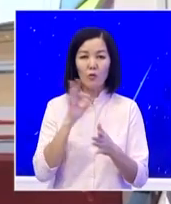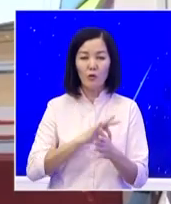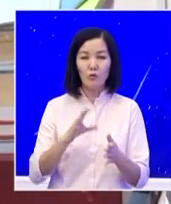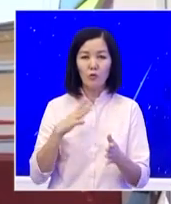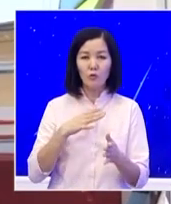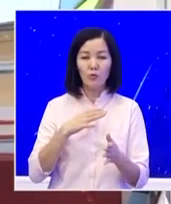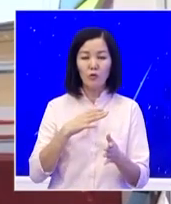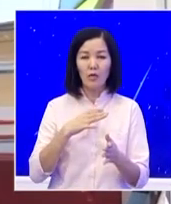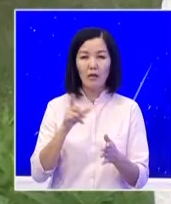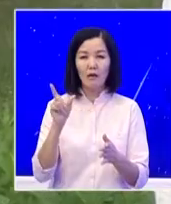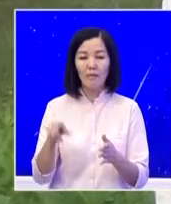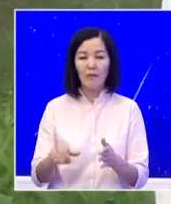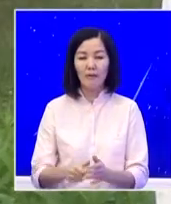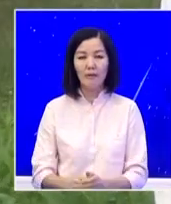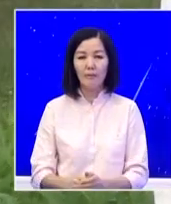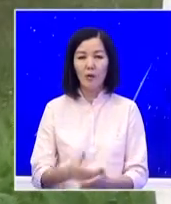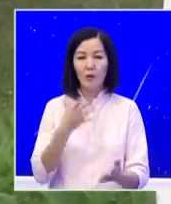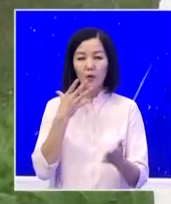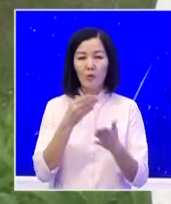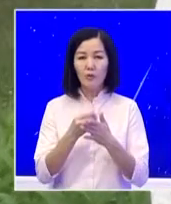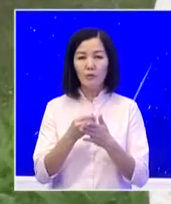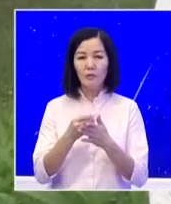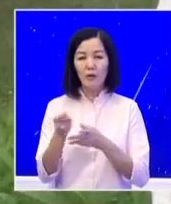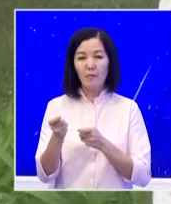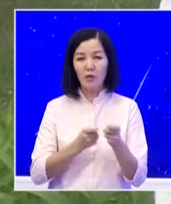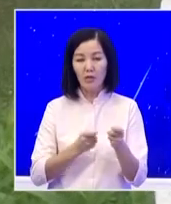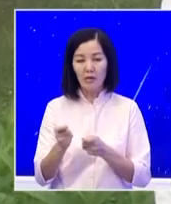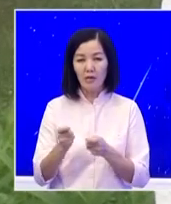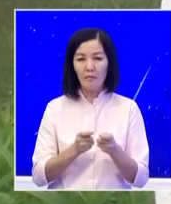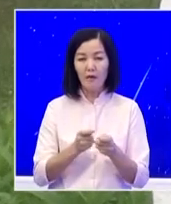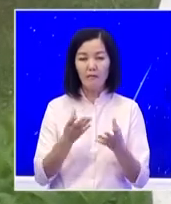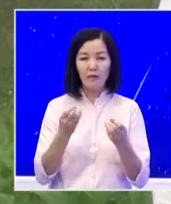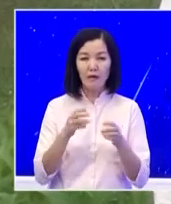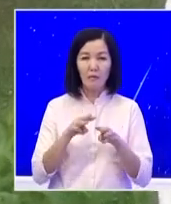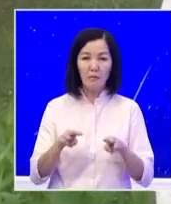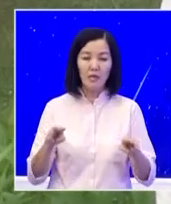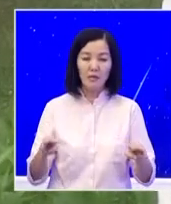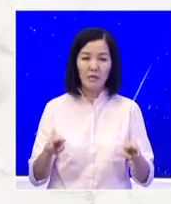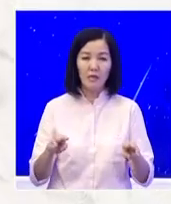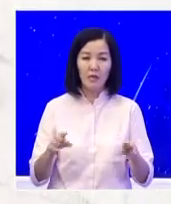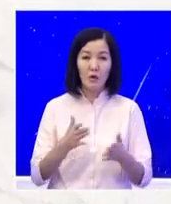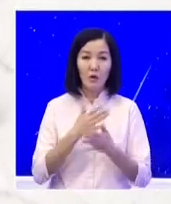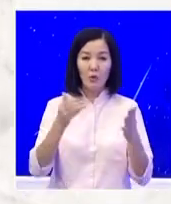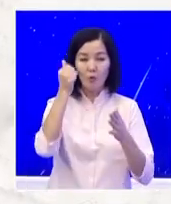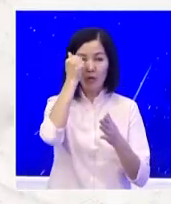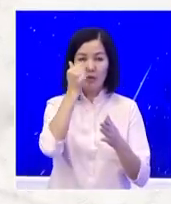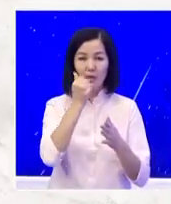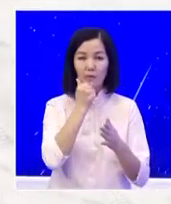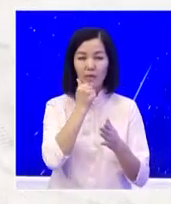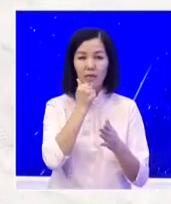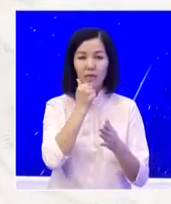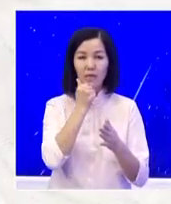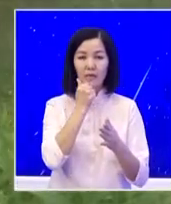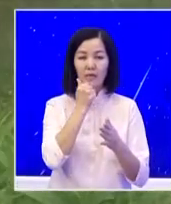жүрген білікті маман. Өзімнің басшыларыма алғыс айтамын, сонымен қатар министрліктерімізге рахметімді